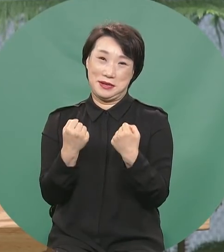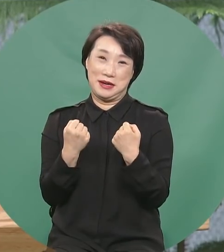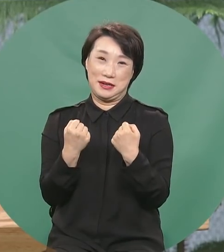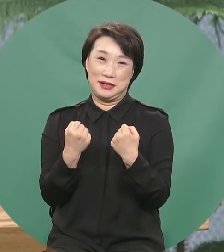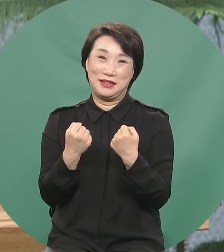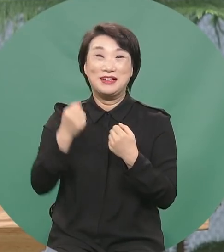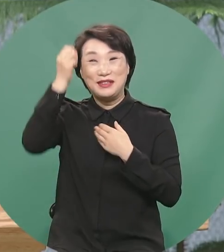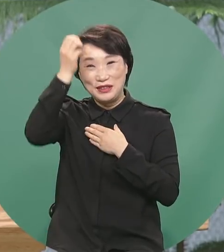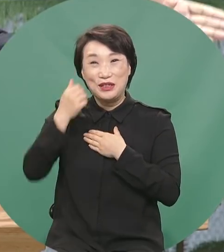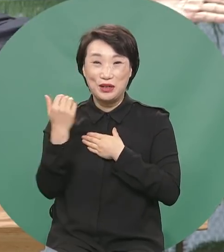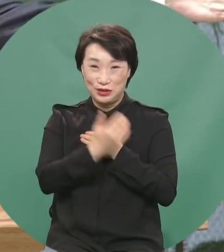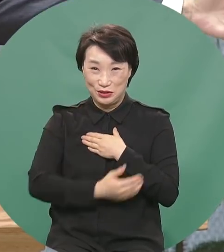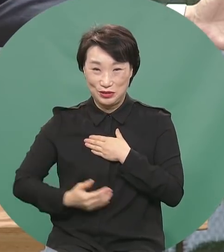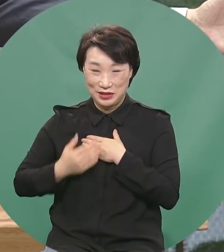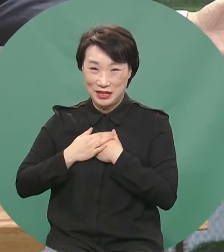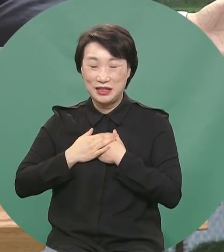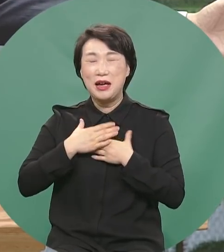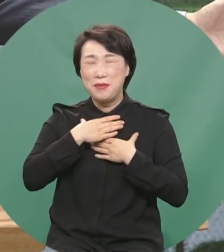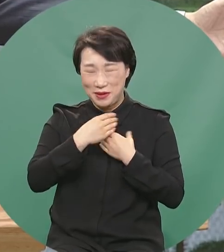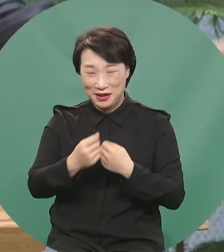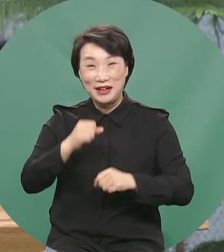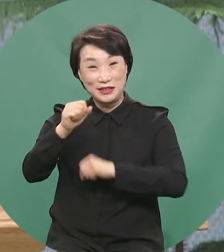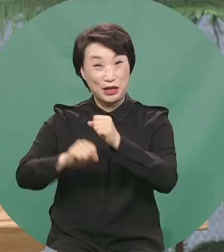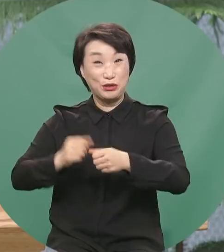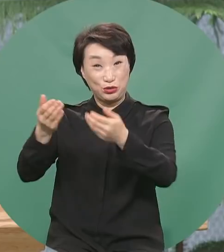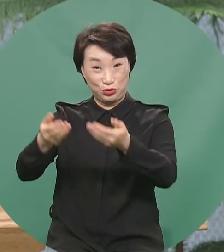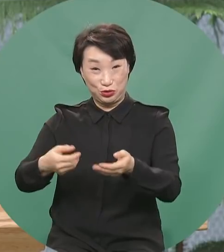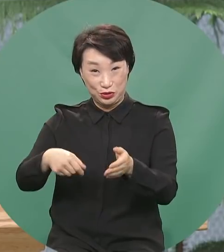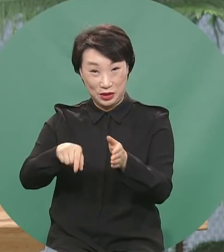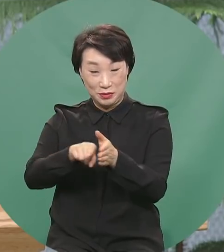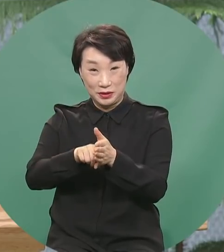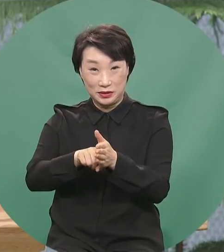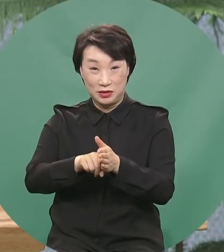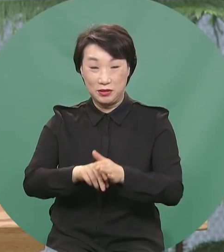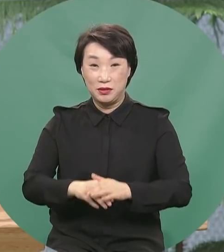건강함으로 영육간의 자유를 주시려 함이니,